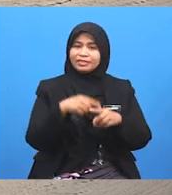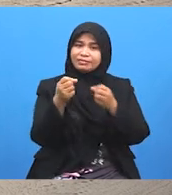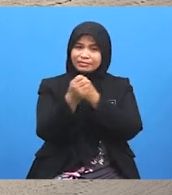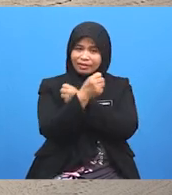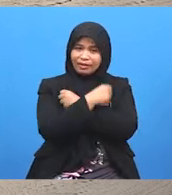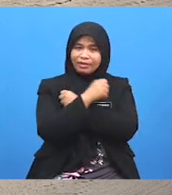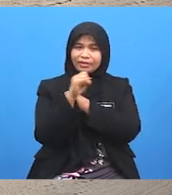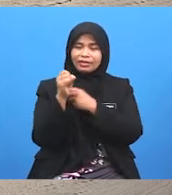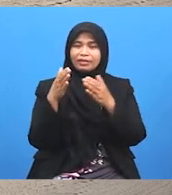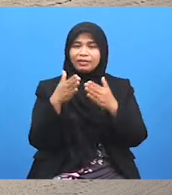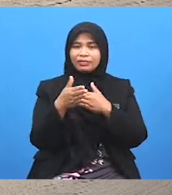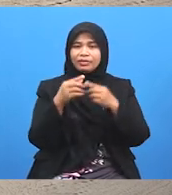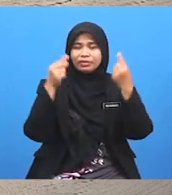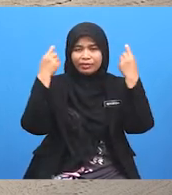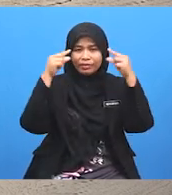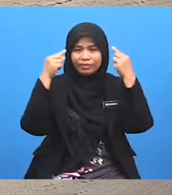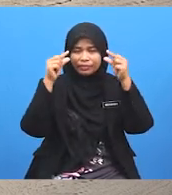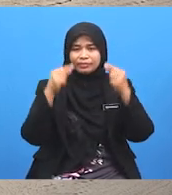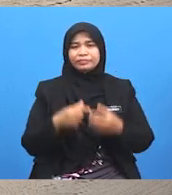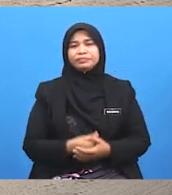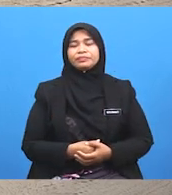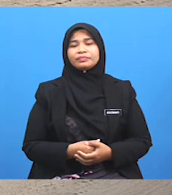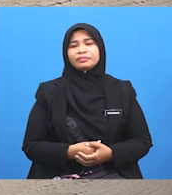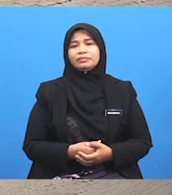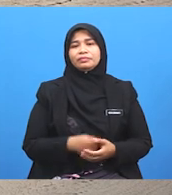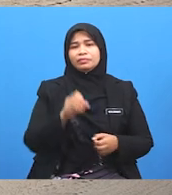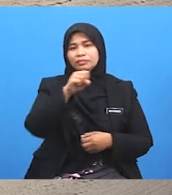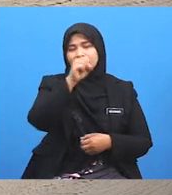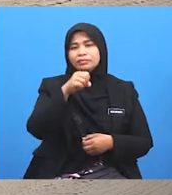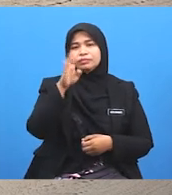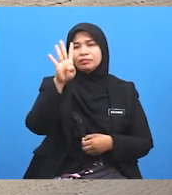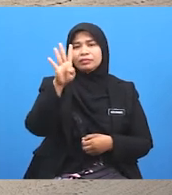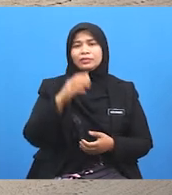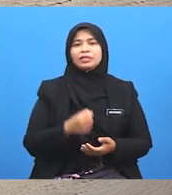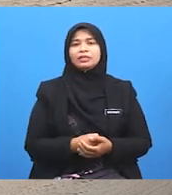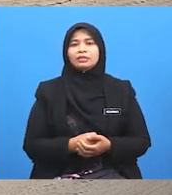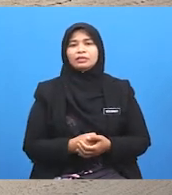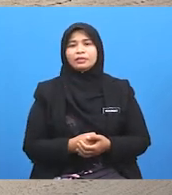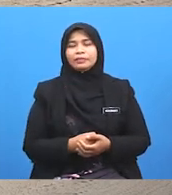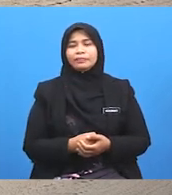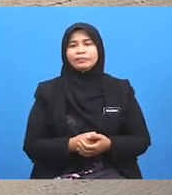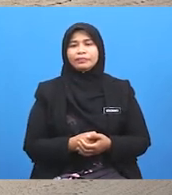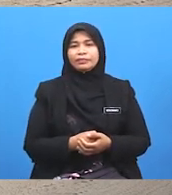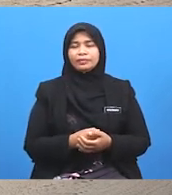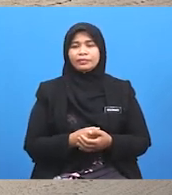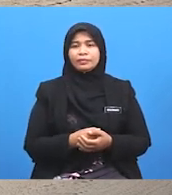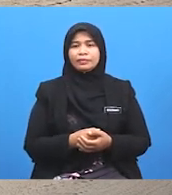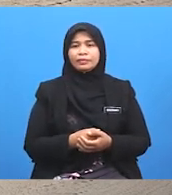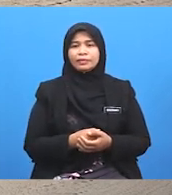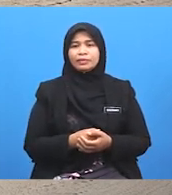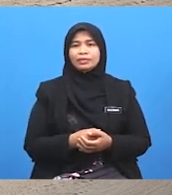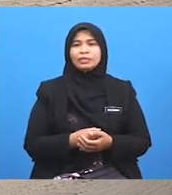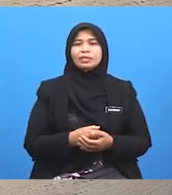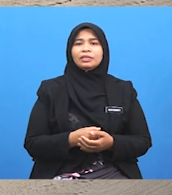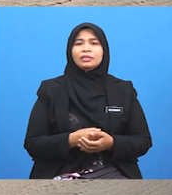Disayangi oleh guru, cikgu. Pandai. Soalan keempat, Gugan rajin berlatih bermain